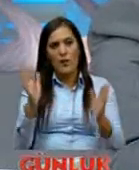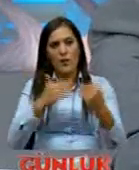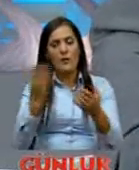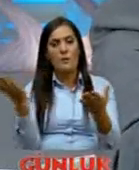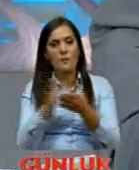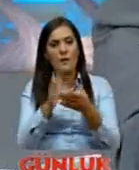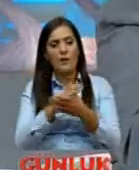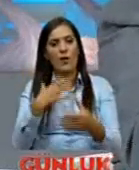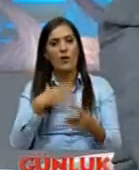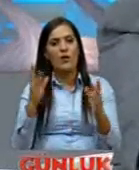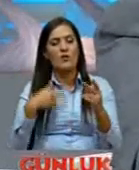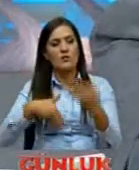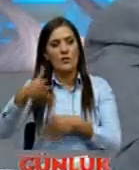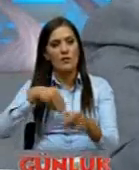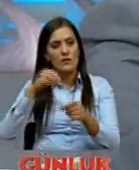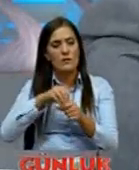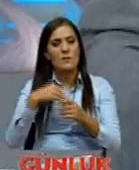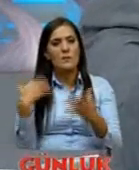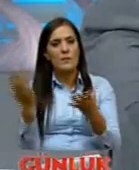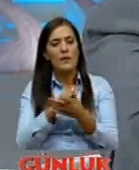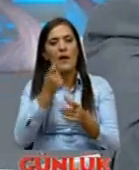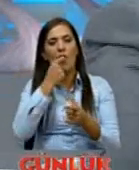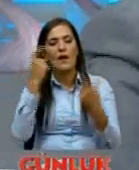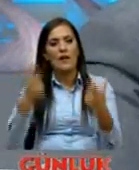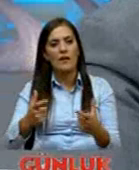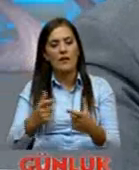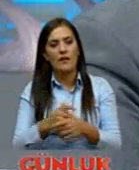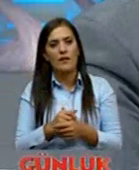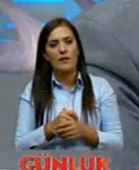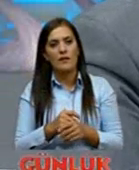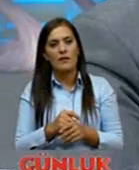Odalar Birliği Konya Sokak'taki, yani birliğimize, Ankara'daki